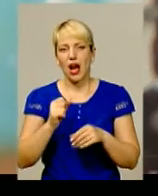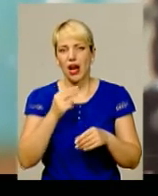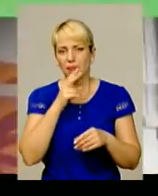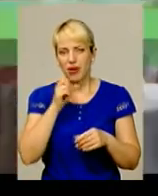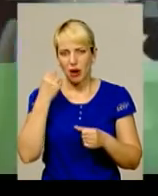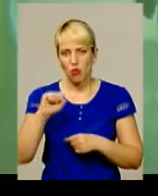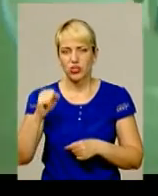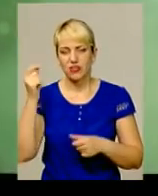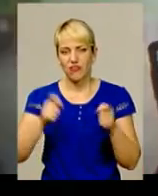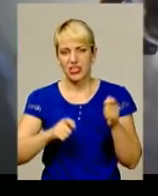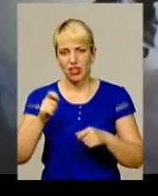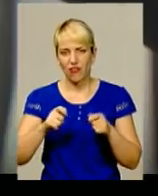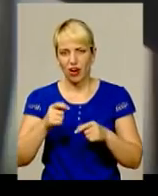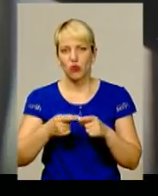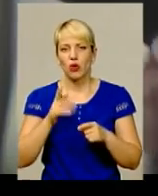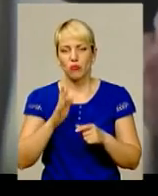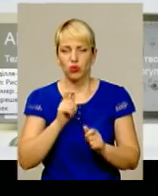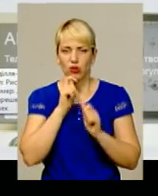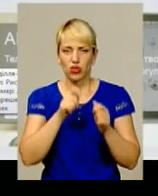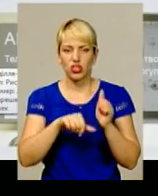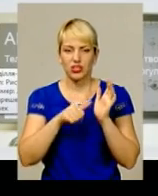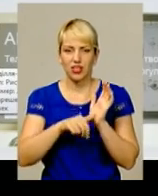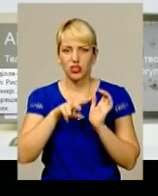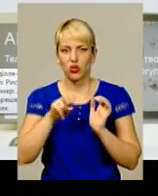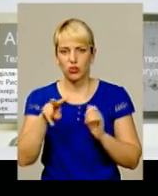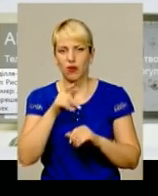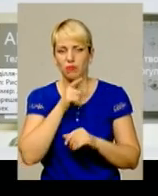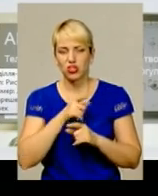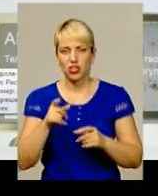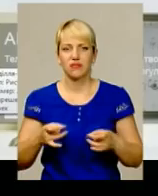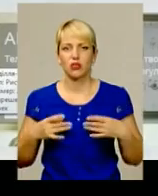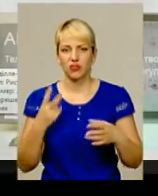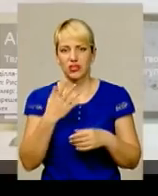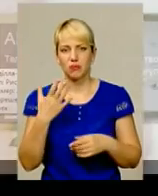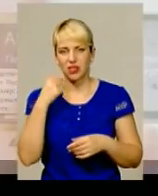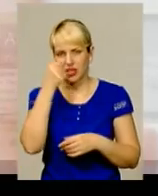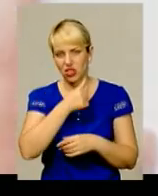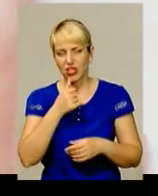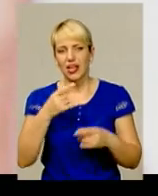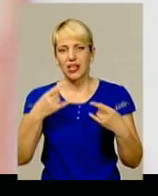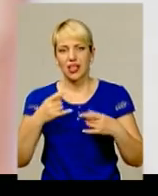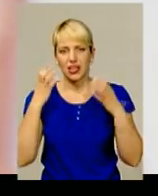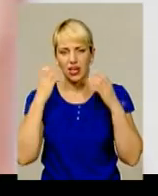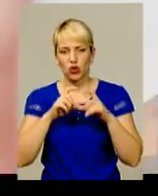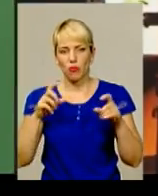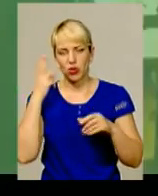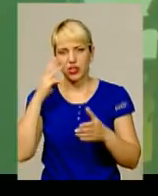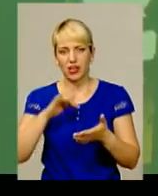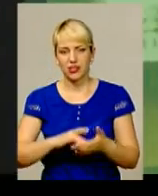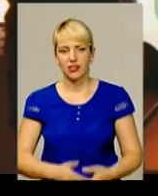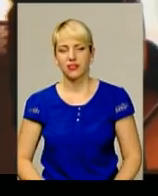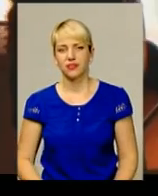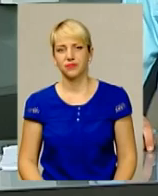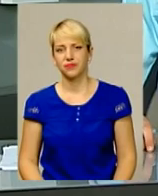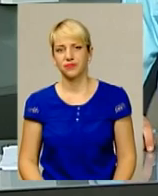переможців фестивалю мобільних фільмів нагородять 16 листопада під час святкування 25-річчя телерадіокомпанії «Поділля-Центр».